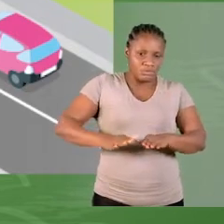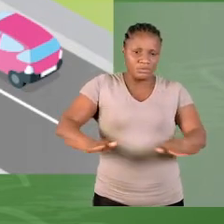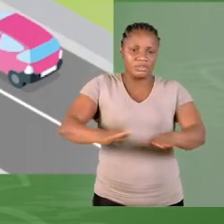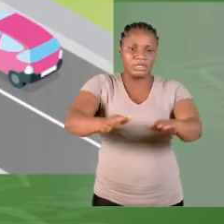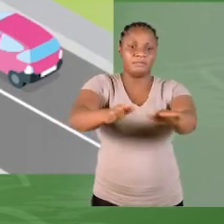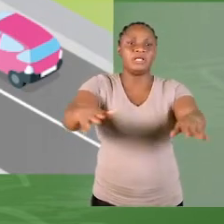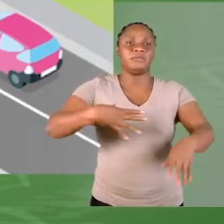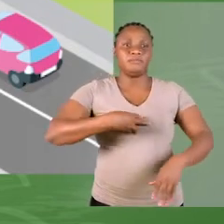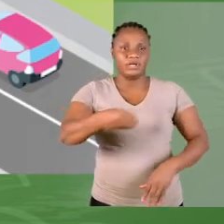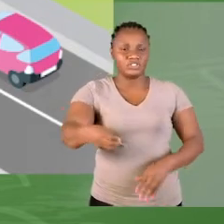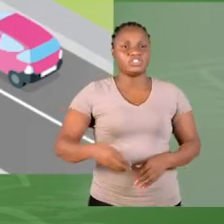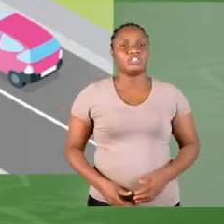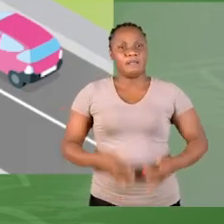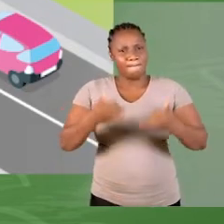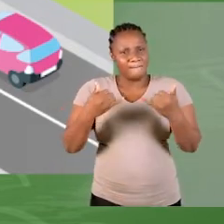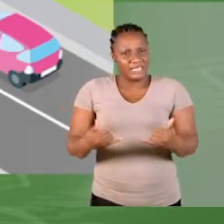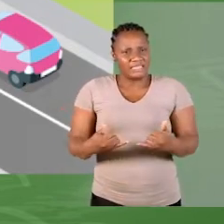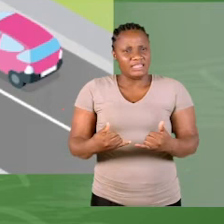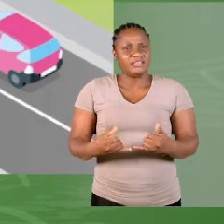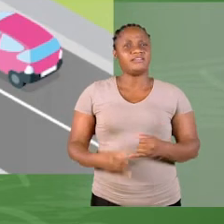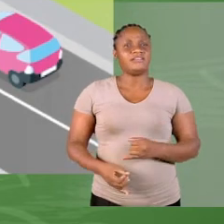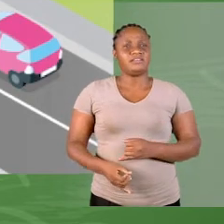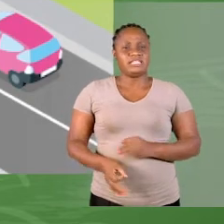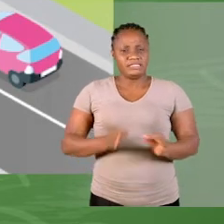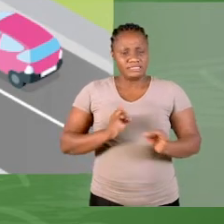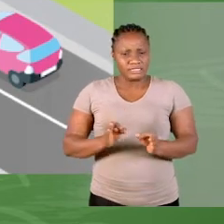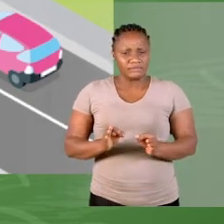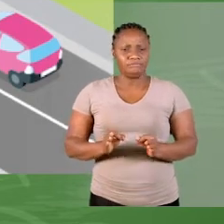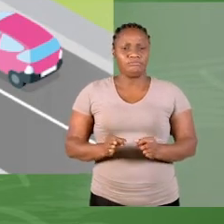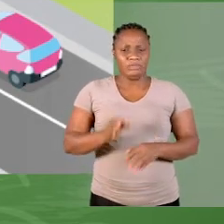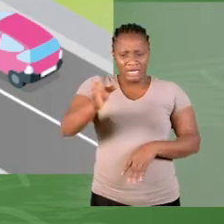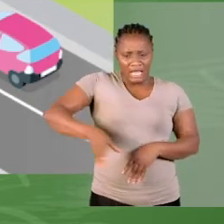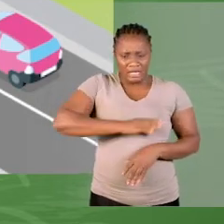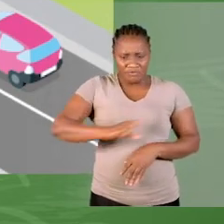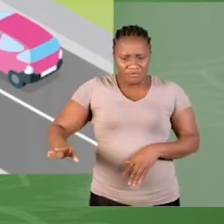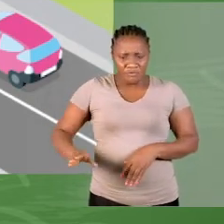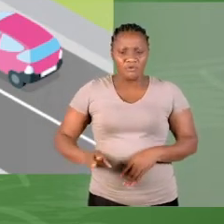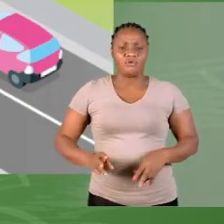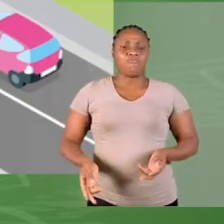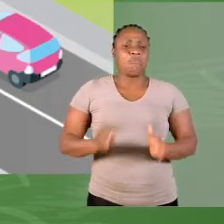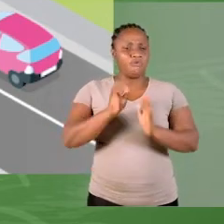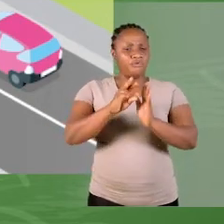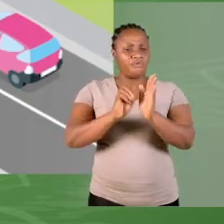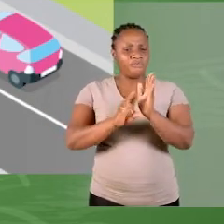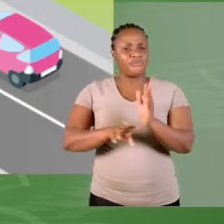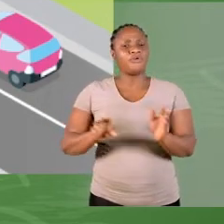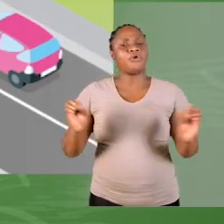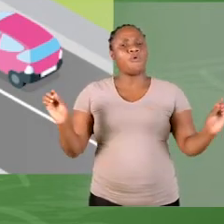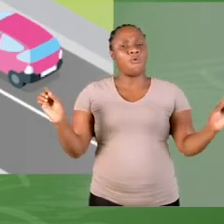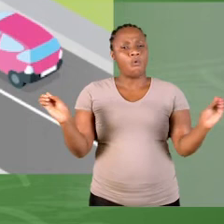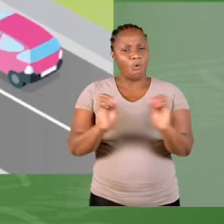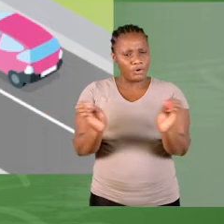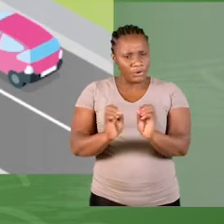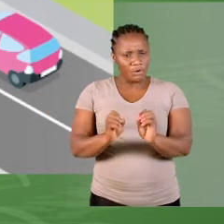bandes blanches. Maintenant, si je suis à un carrefour, s'il n'y a pas de feu tricolore, alors je regarde